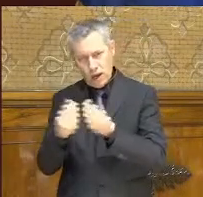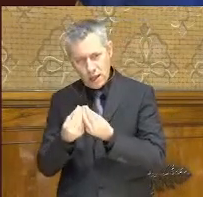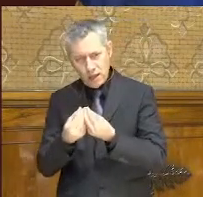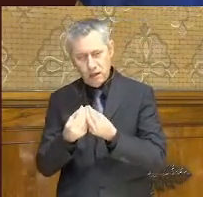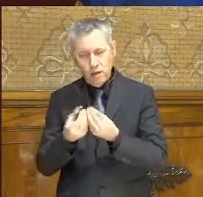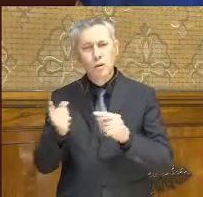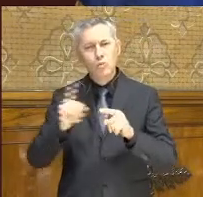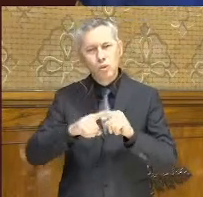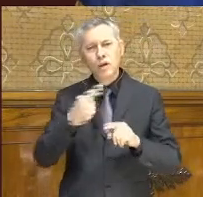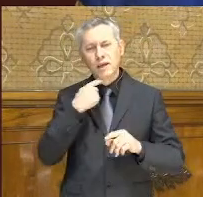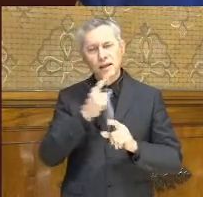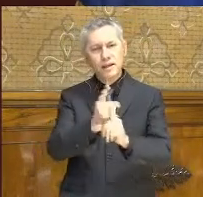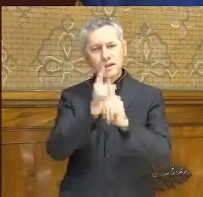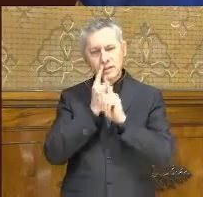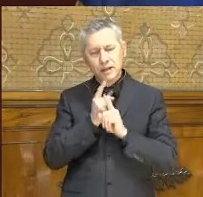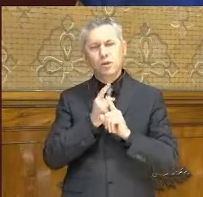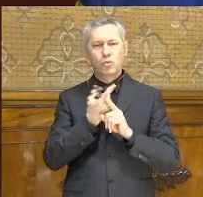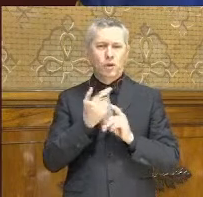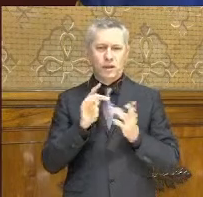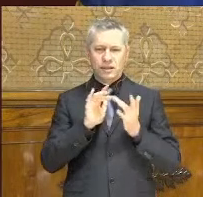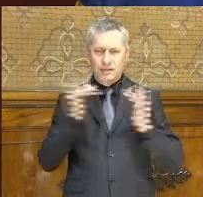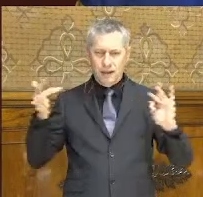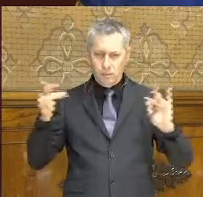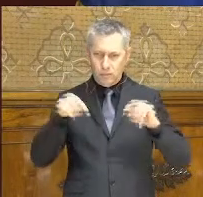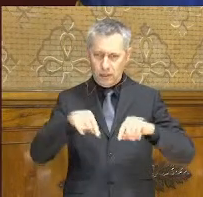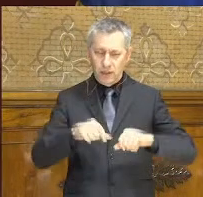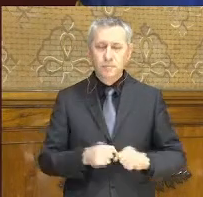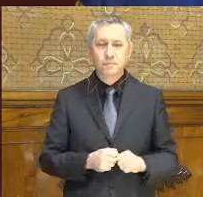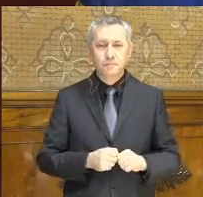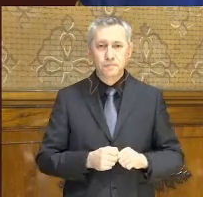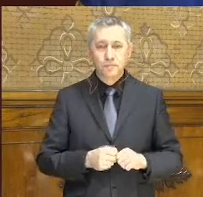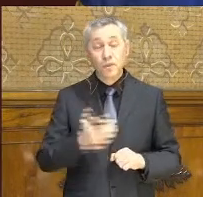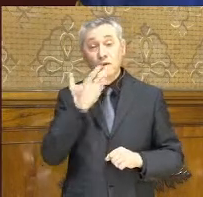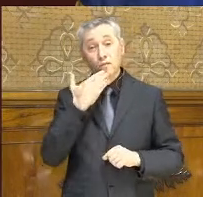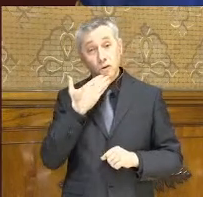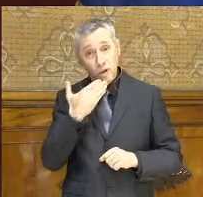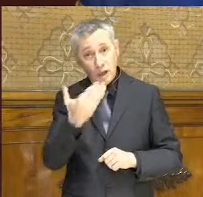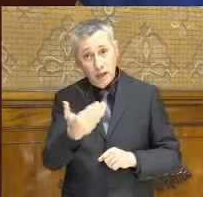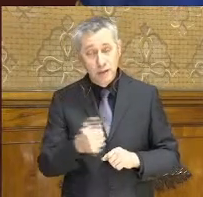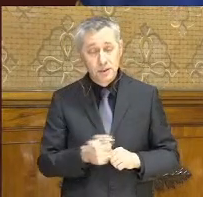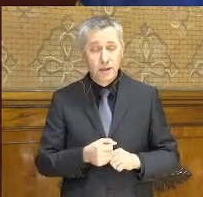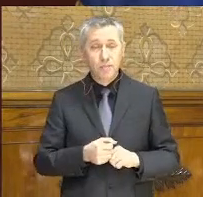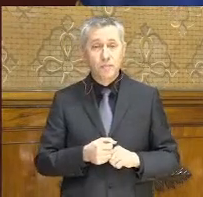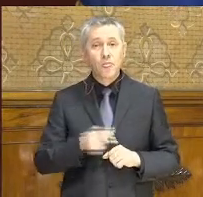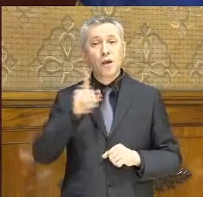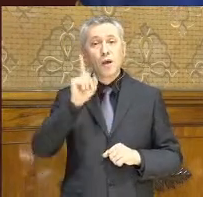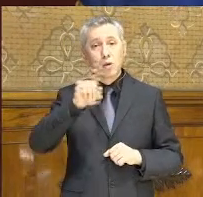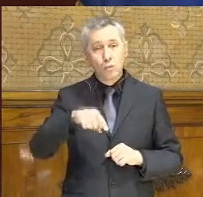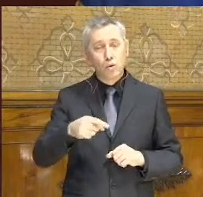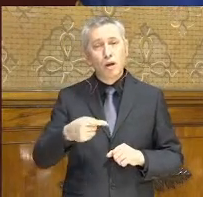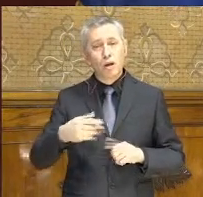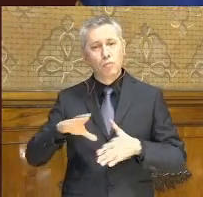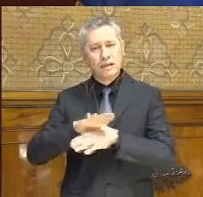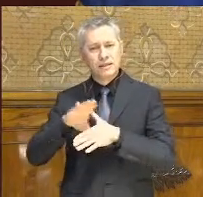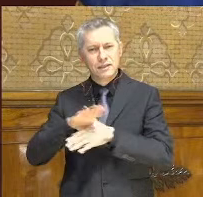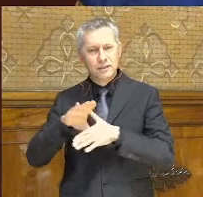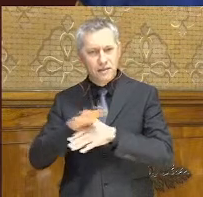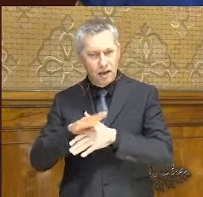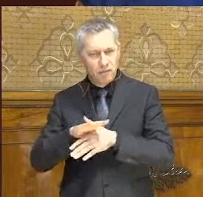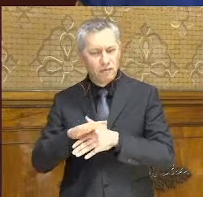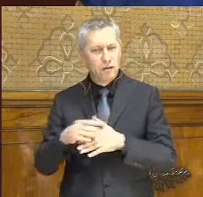sta seguendo in streaming. E voglio ringraziare anche il nostro staff che come